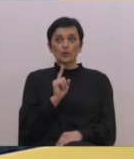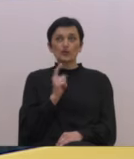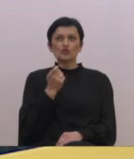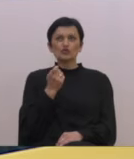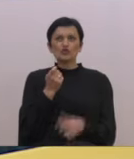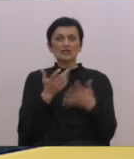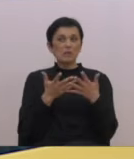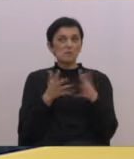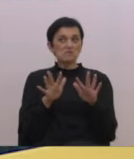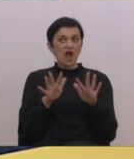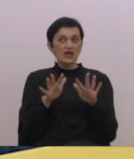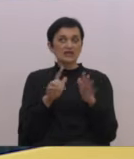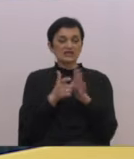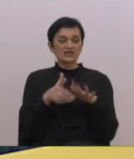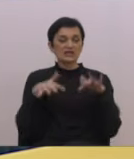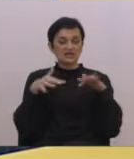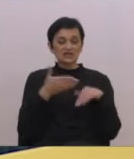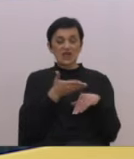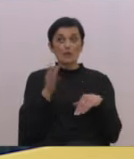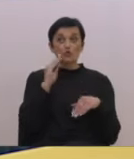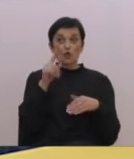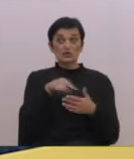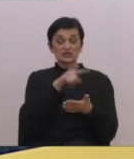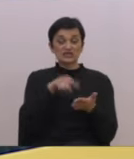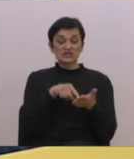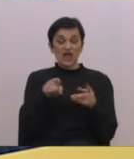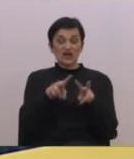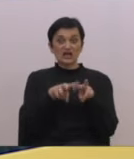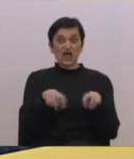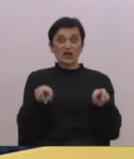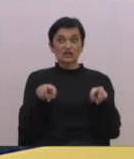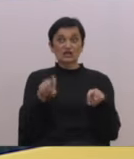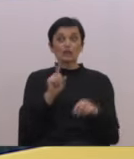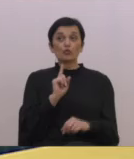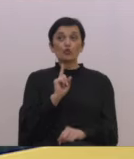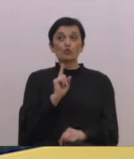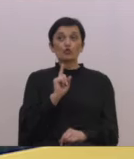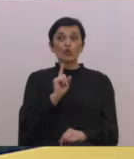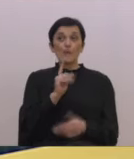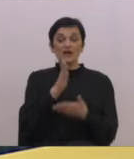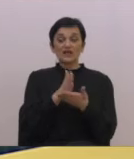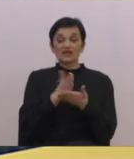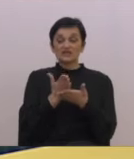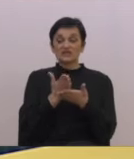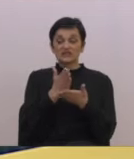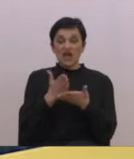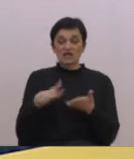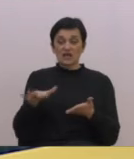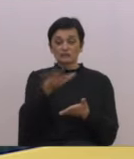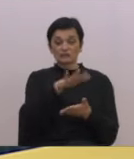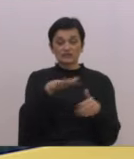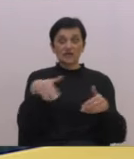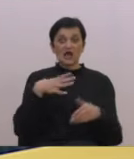ცოტა მეტი ვიყოთ დარბაზში, როდესაც ეს საკითხი განიხილება და ის რომ სანახო ცარიელია და რადგან